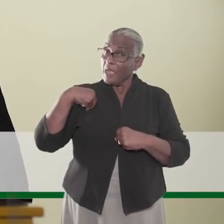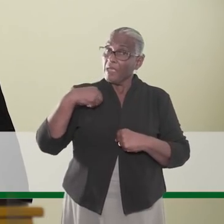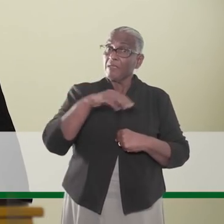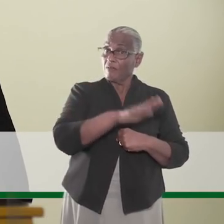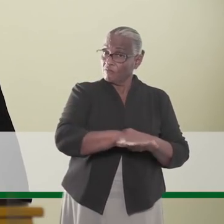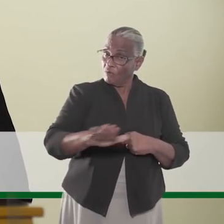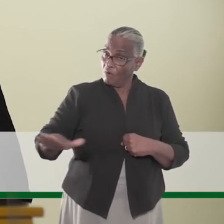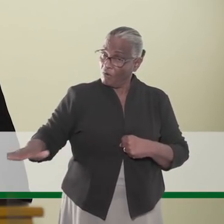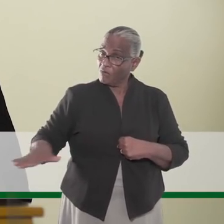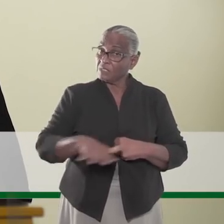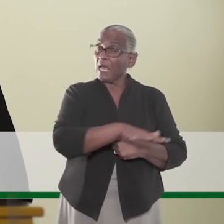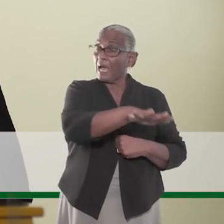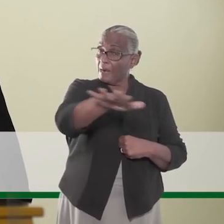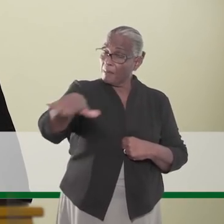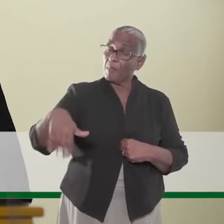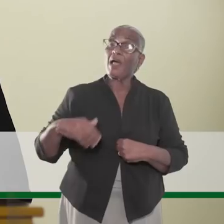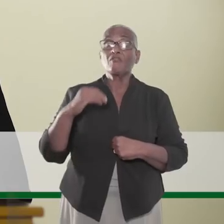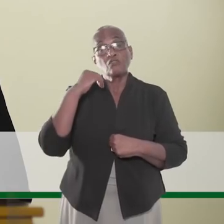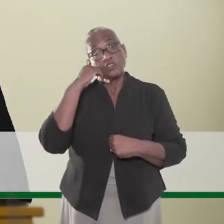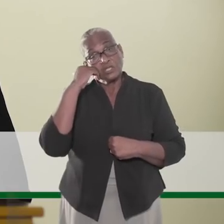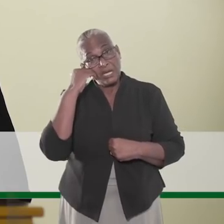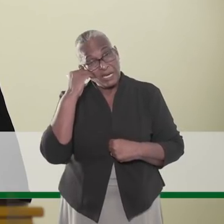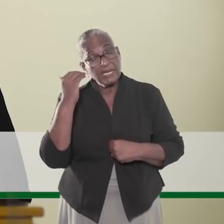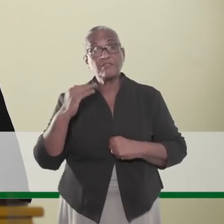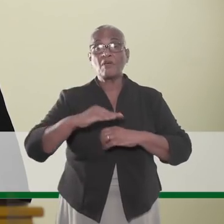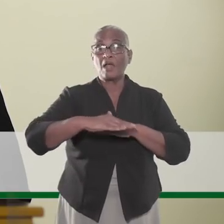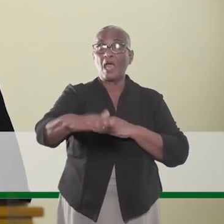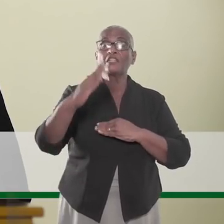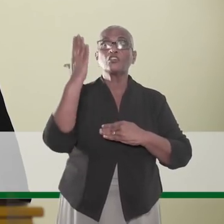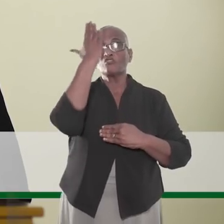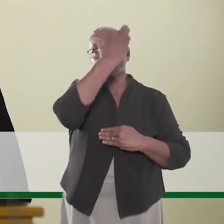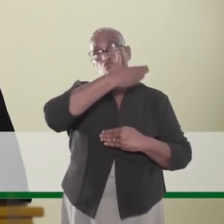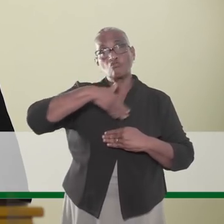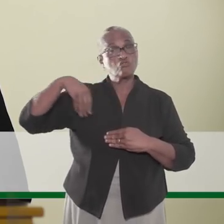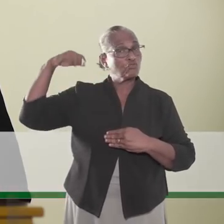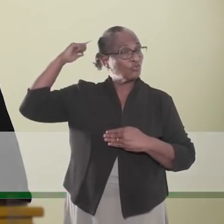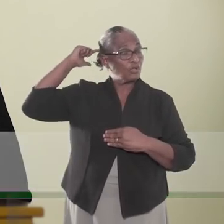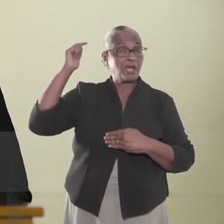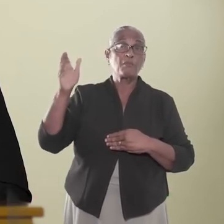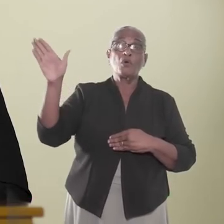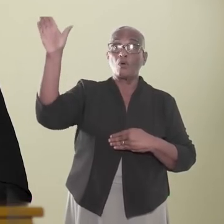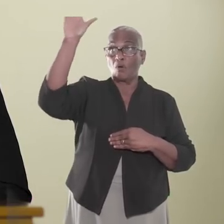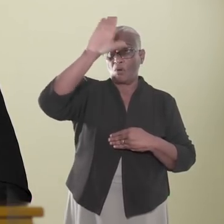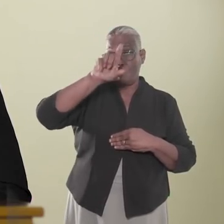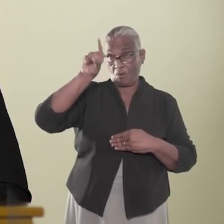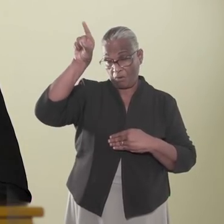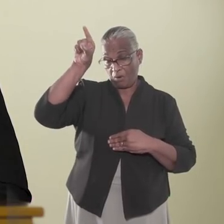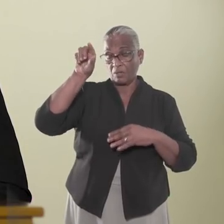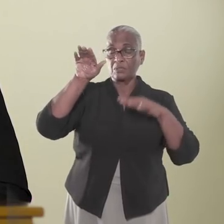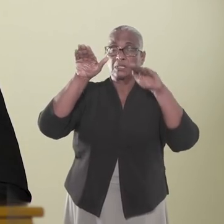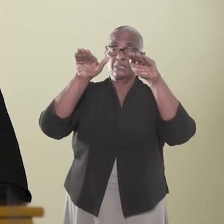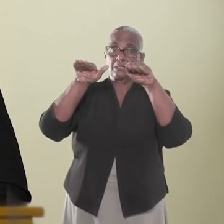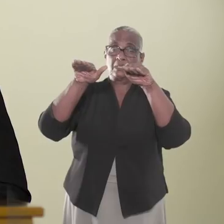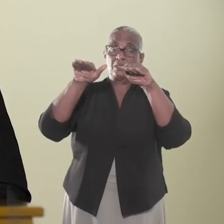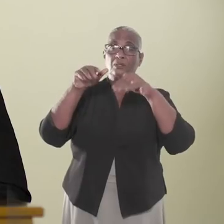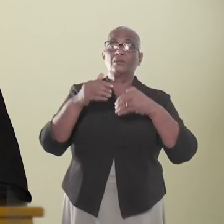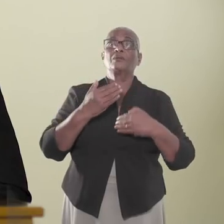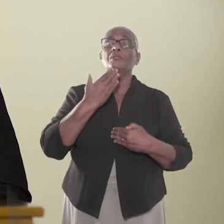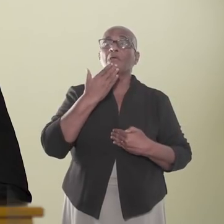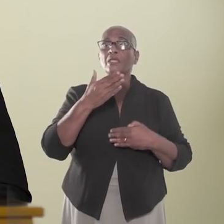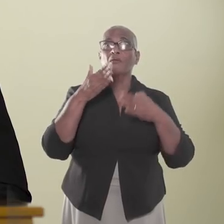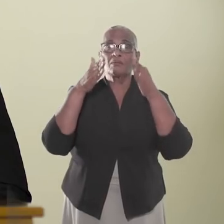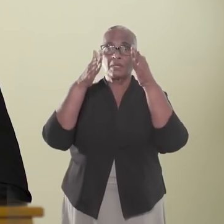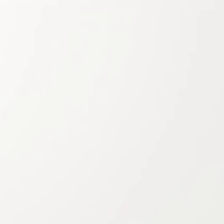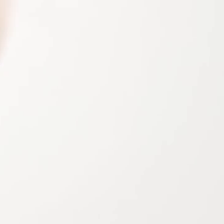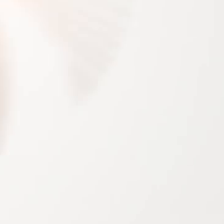allen, voor onze kinderen, voor ons geliefde land Suriname. God zegen u. Dank u voor